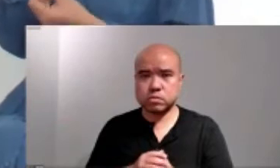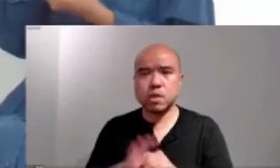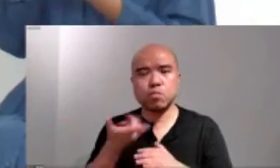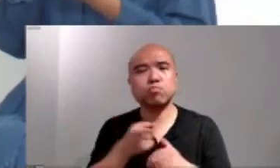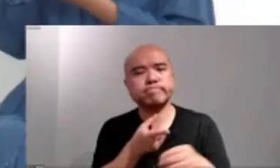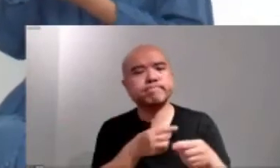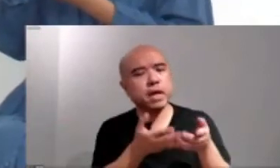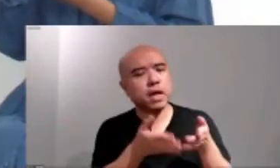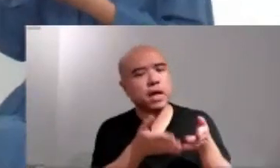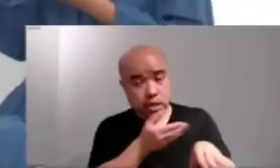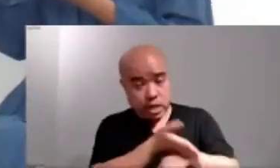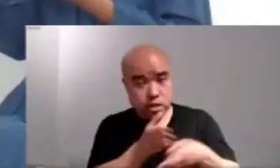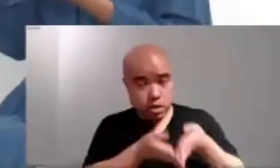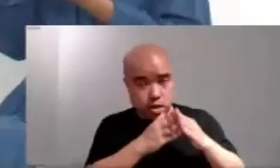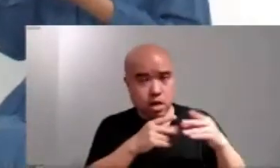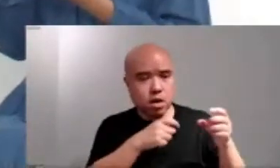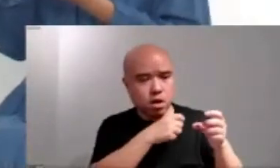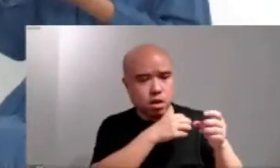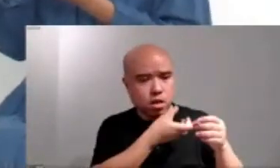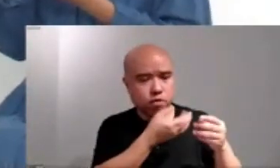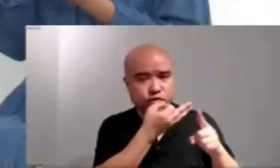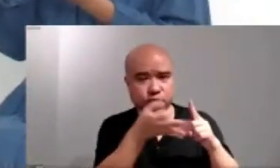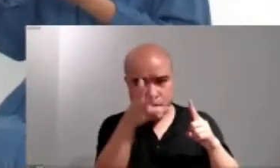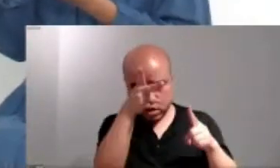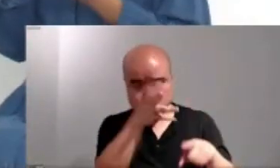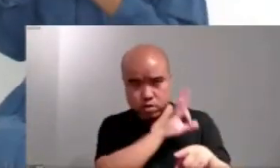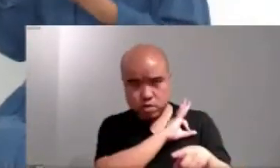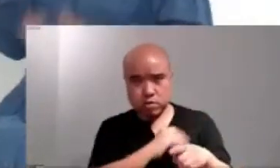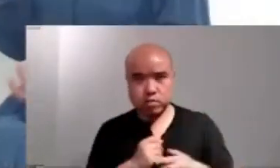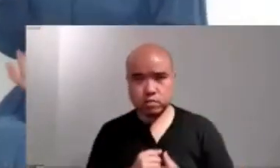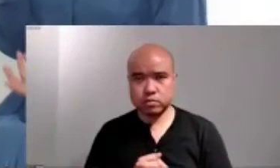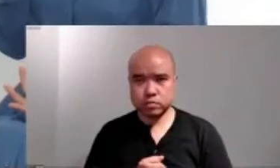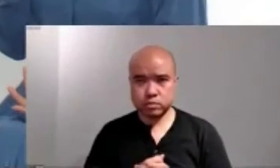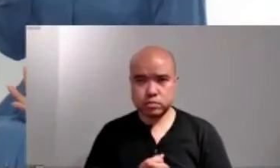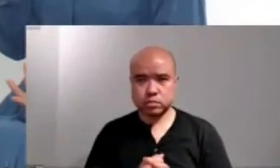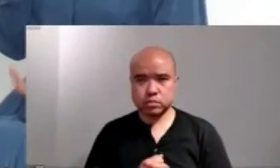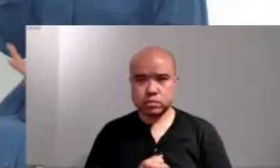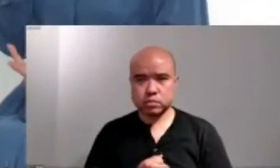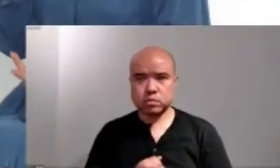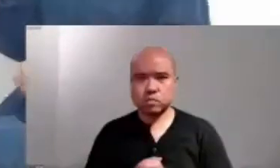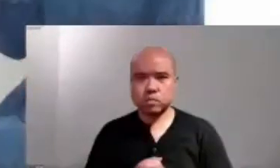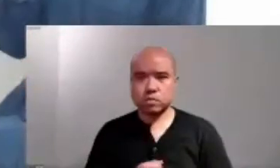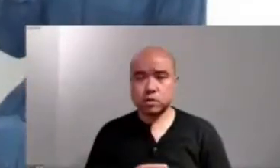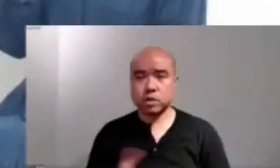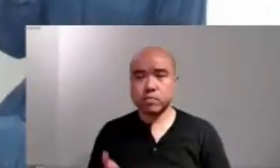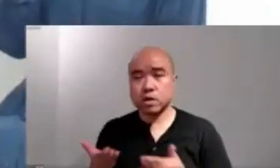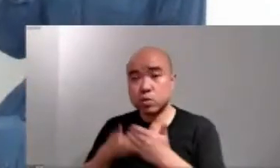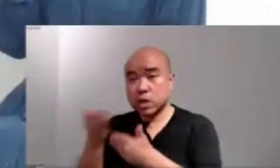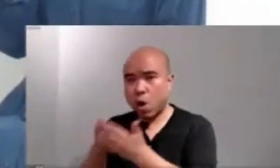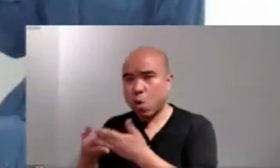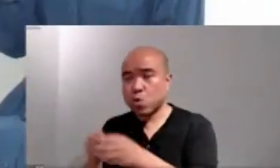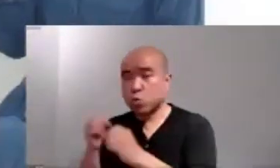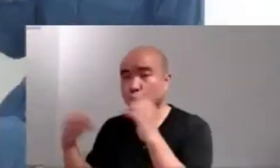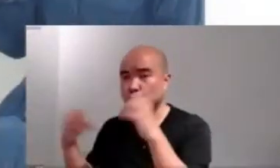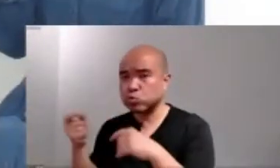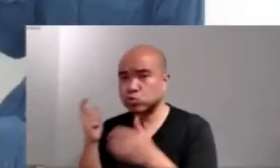好，全部都係要嗰件事係可以成功入到屋一個好重要嘅概念嚟嘅。因為